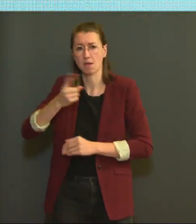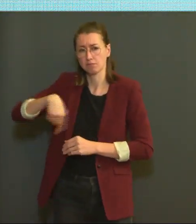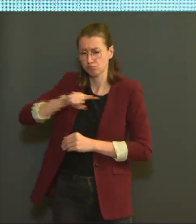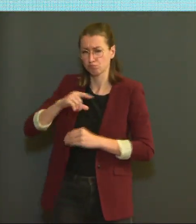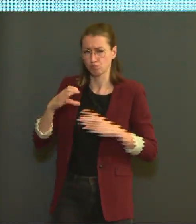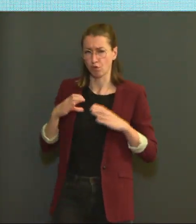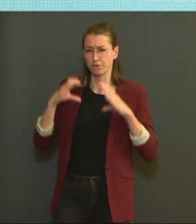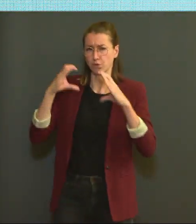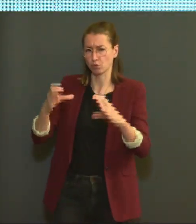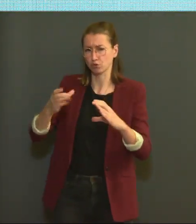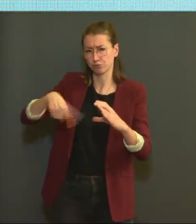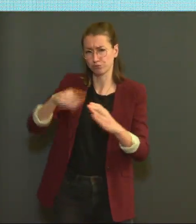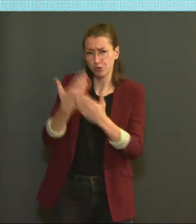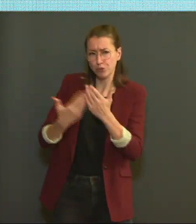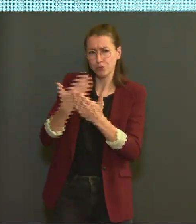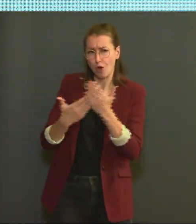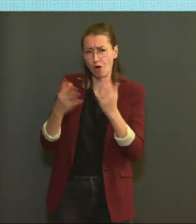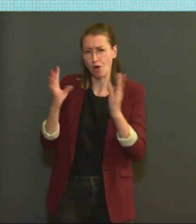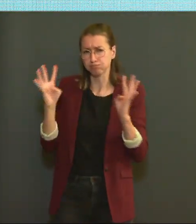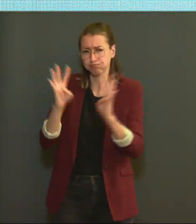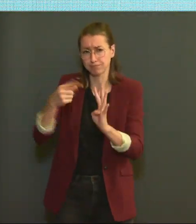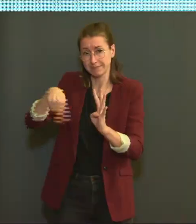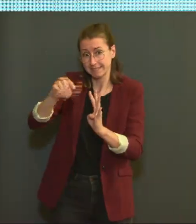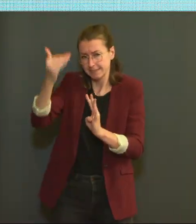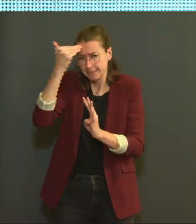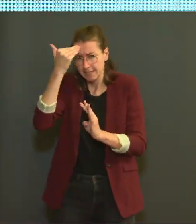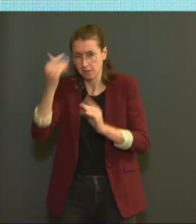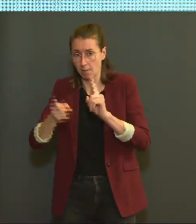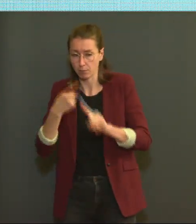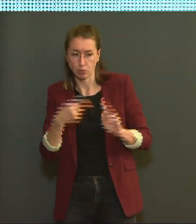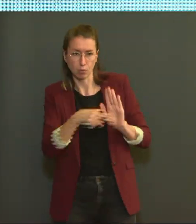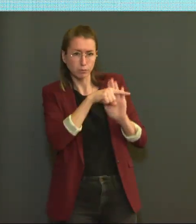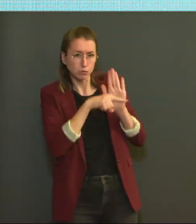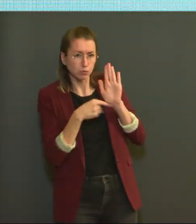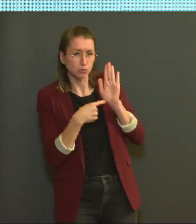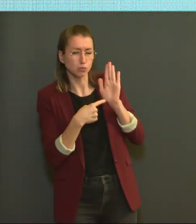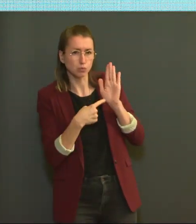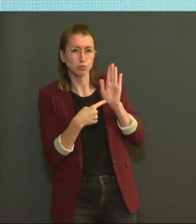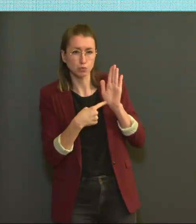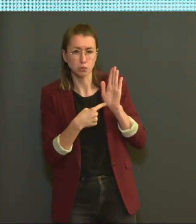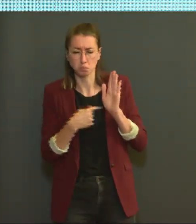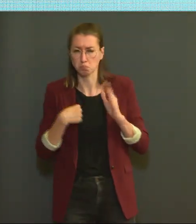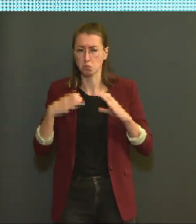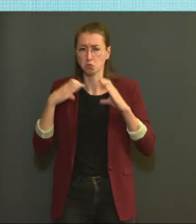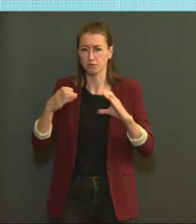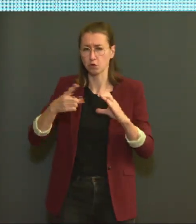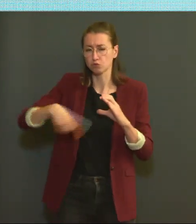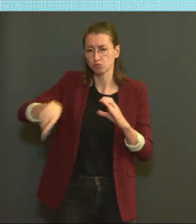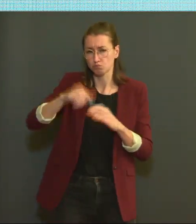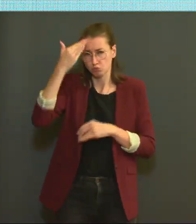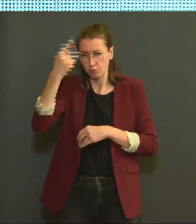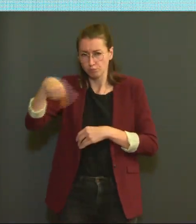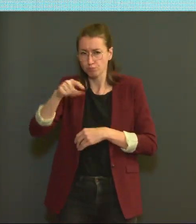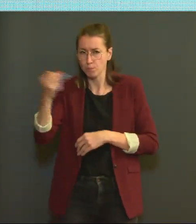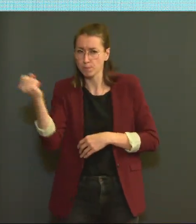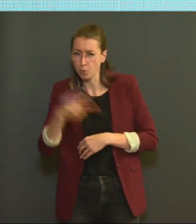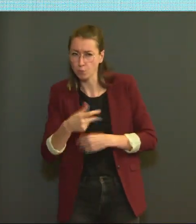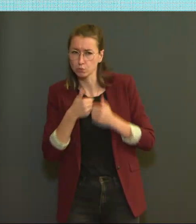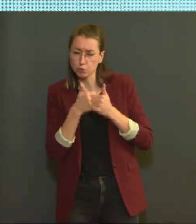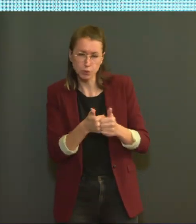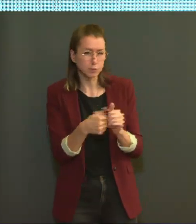certainement l'importance des mesures et qu'ils respecteront les pour leurs proches.